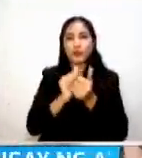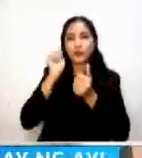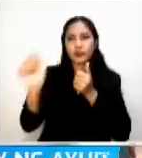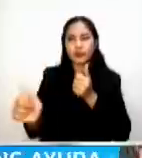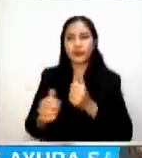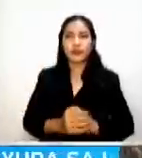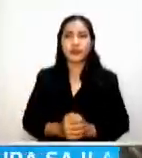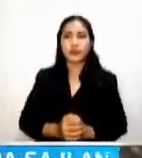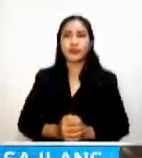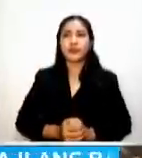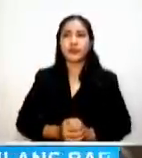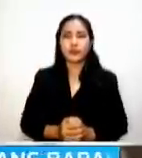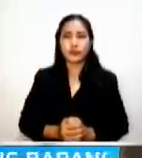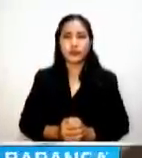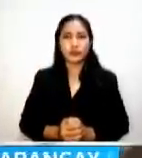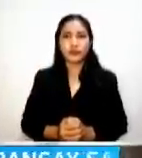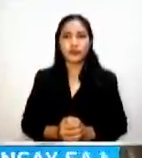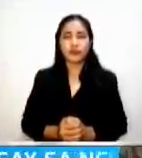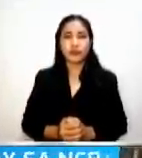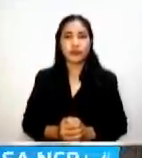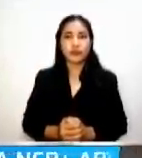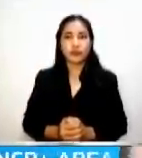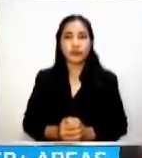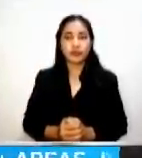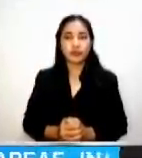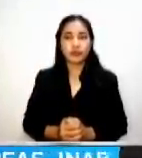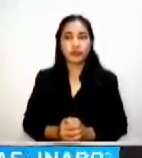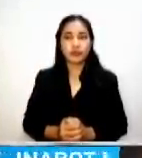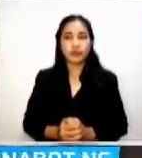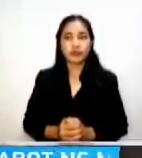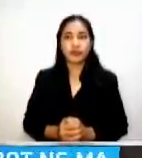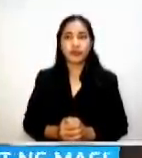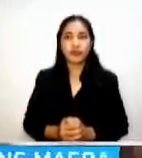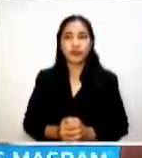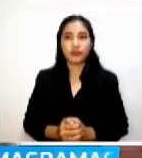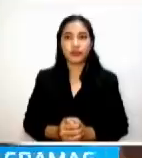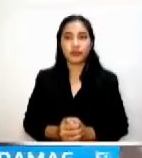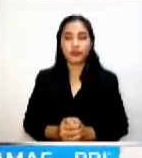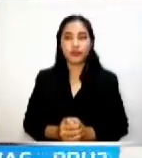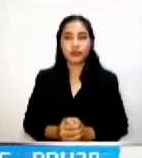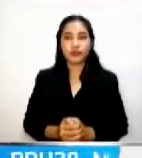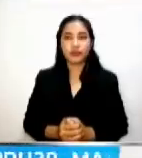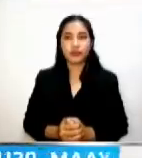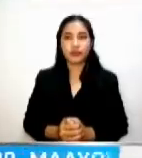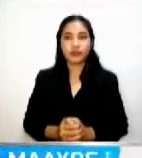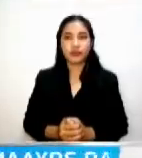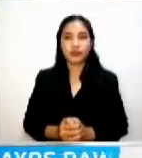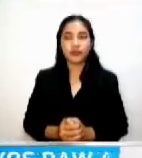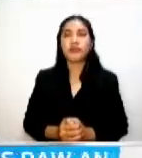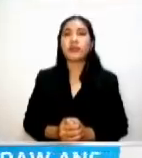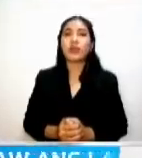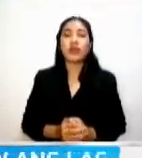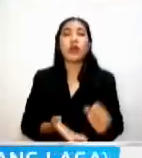walang gagana. Hindi, layo ang TV. Pero i-review naman ang mga mag-agyan ng probable suspect. Isang person of interest na